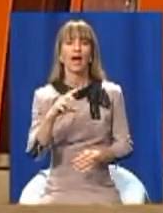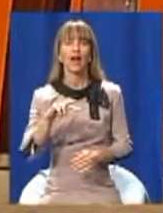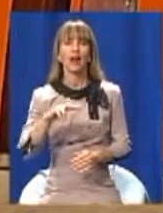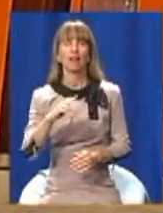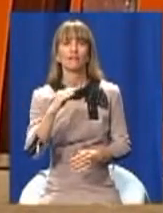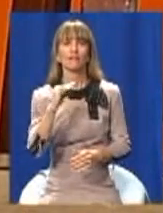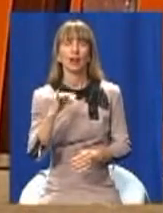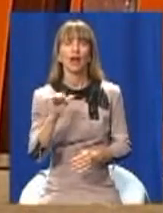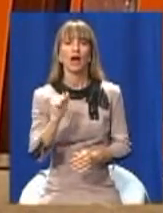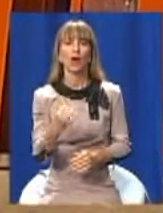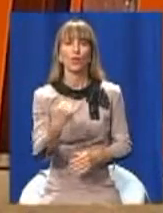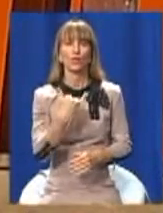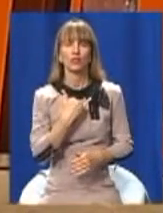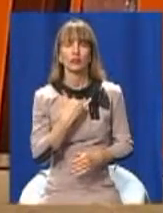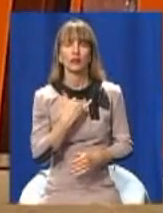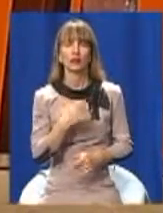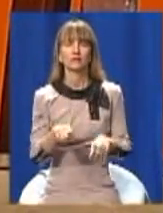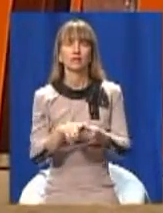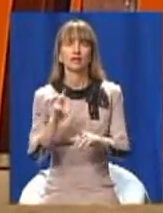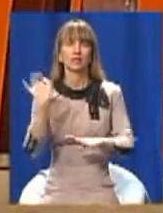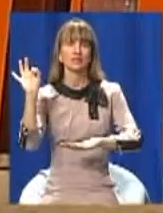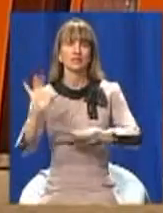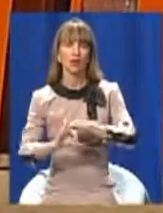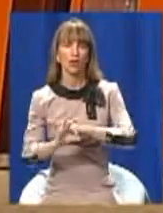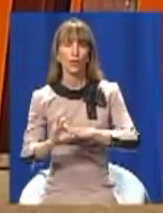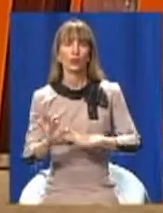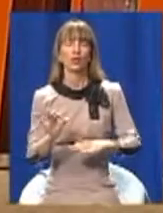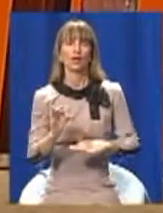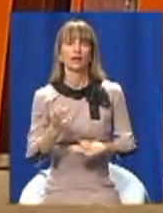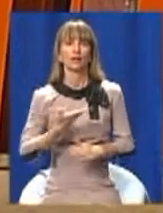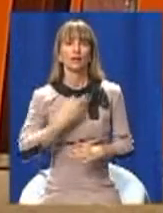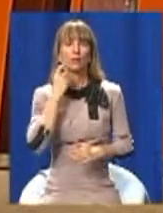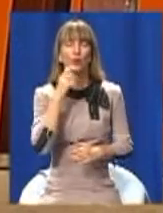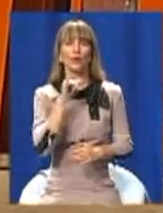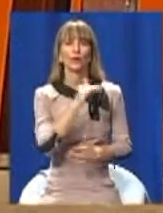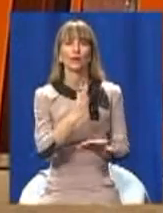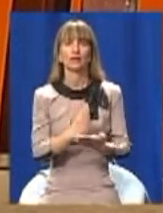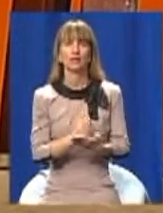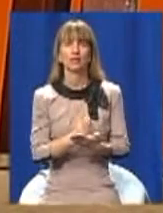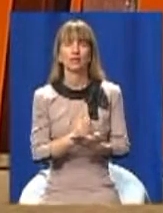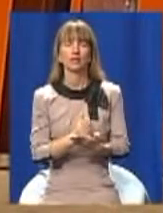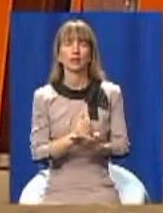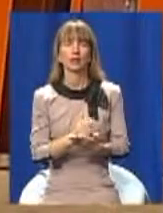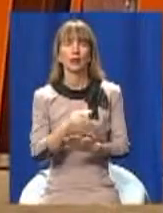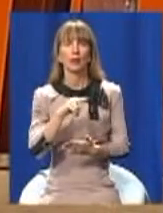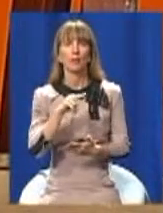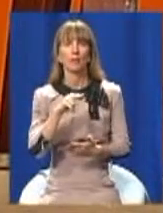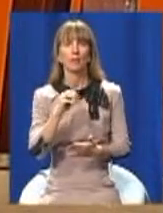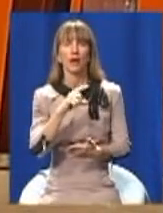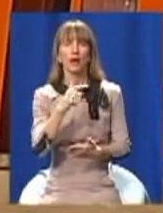в нас, як на Заході, Дід Мороз, то в нього є Пегаси